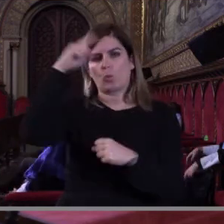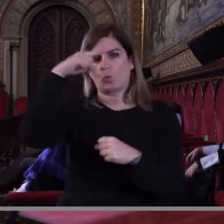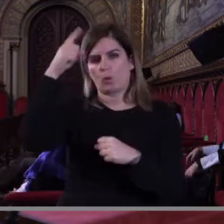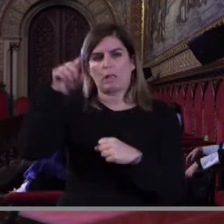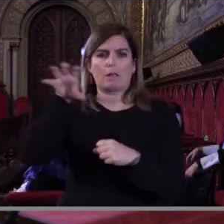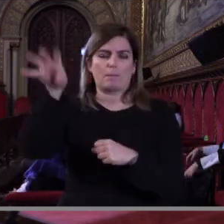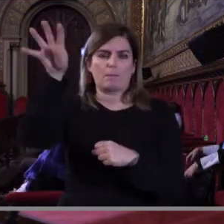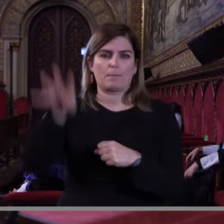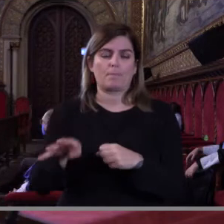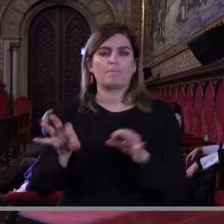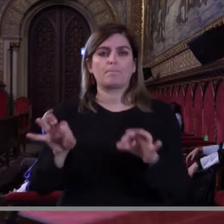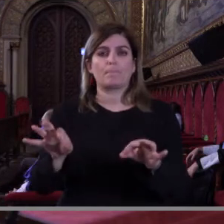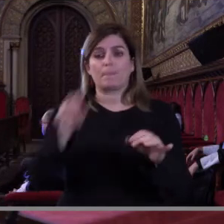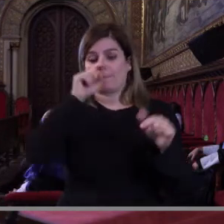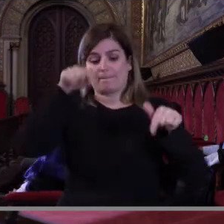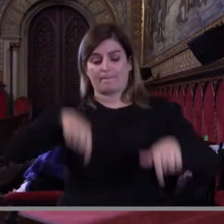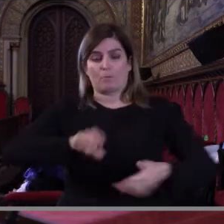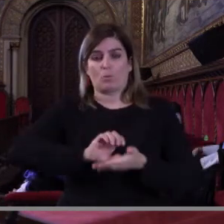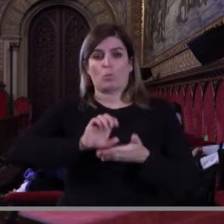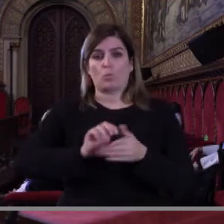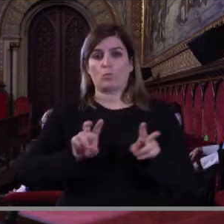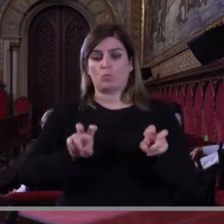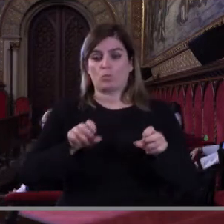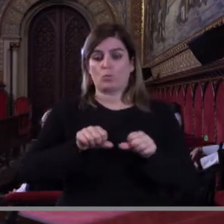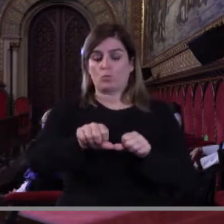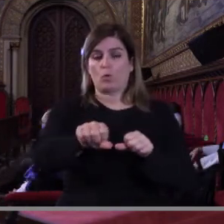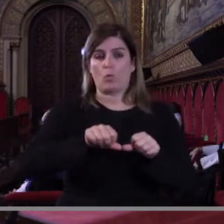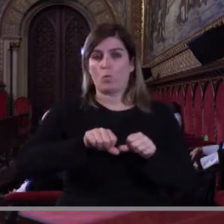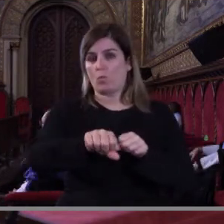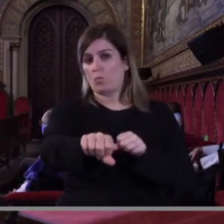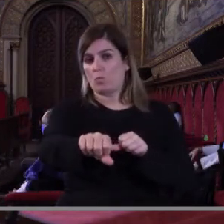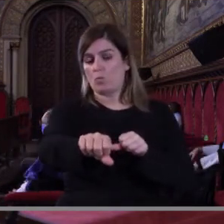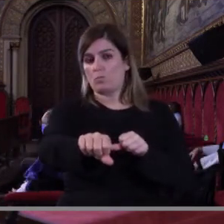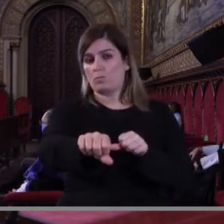país. Aquest curs acadèmic, que ens atem,